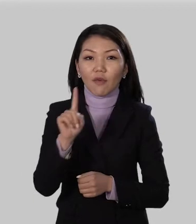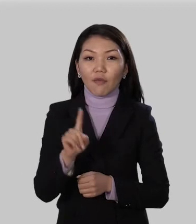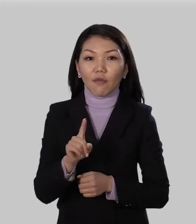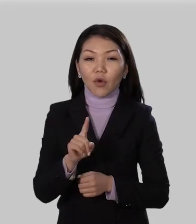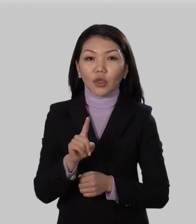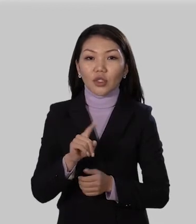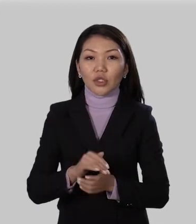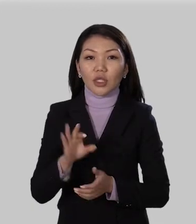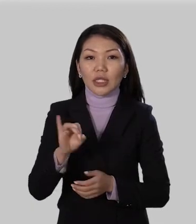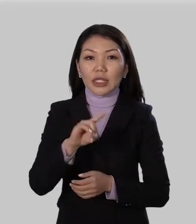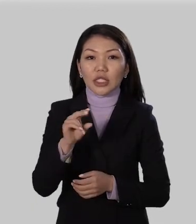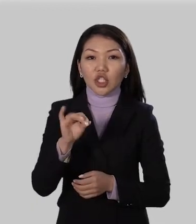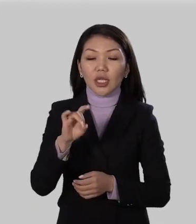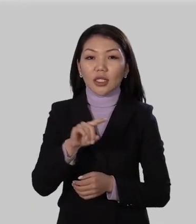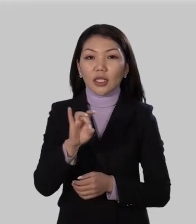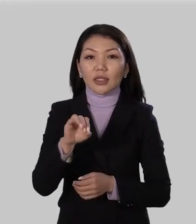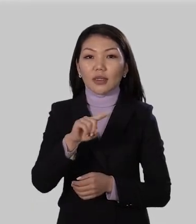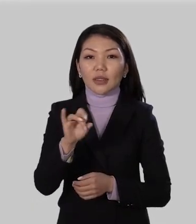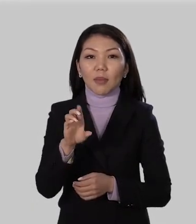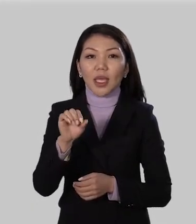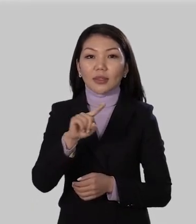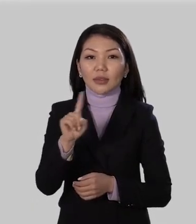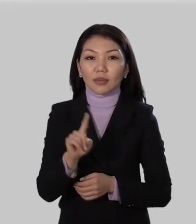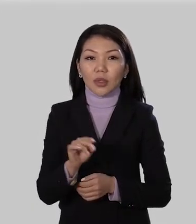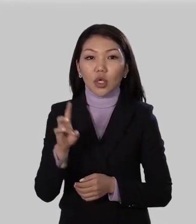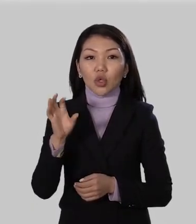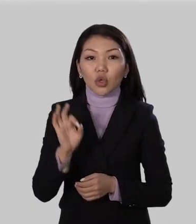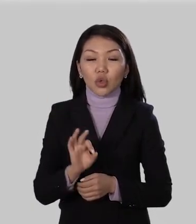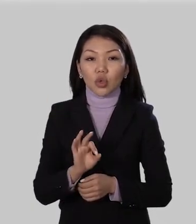приставки через, извоз, раз и без.